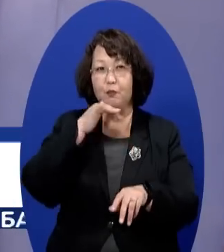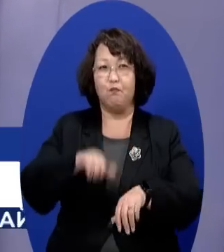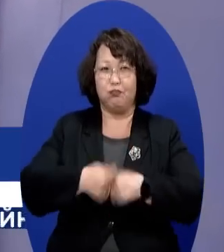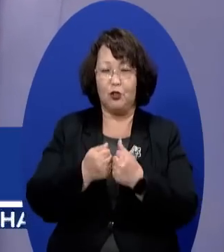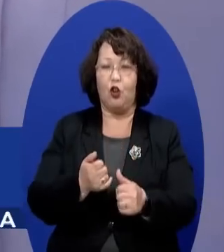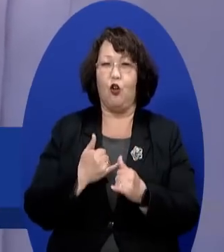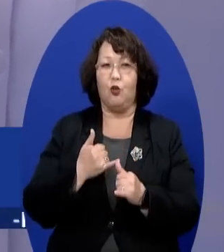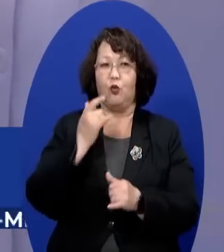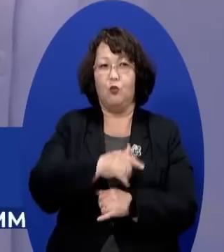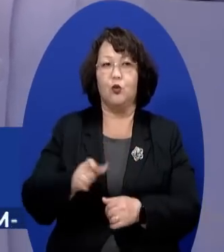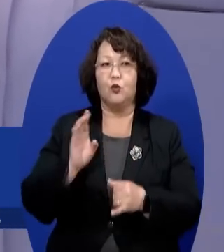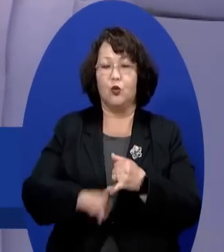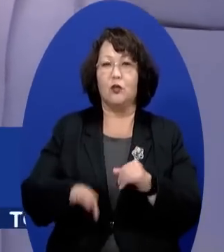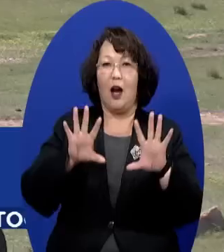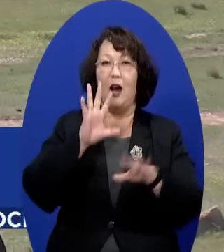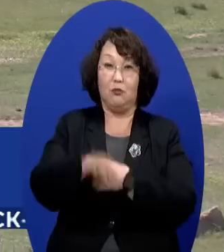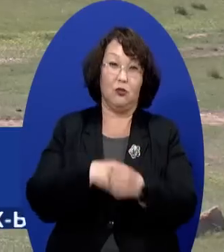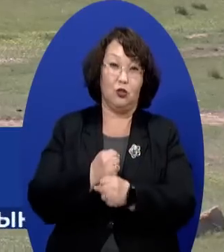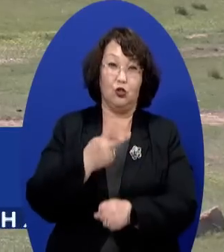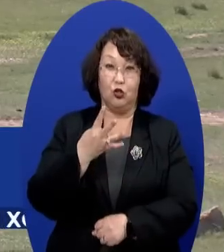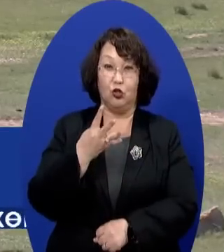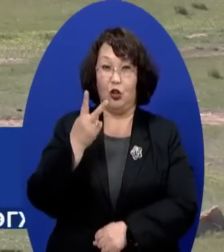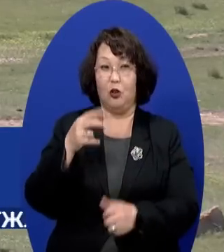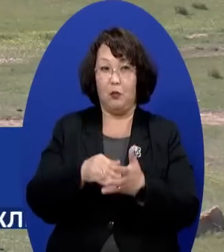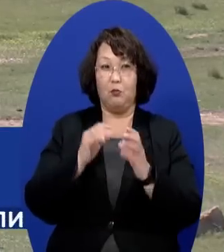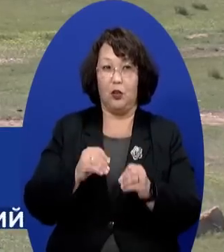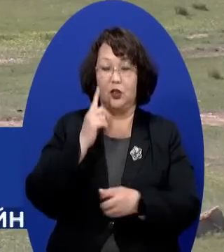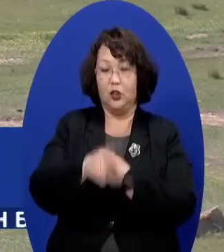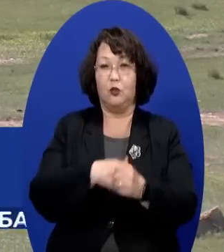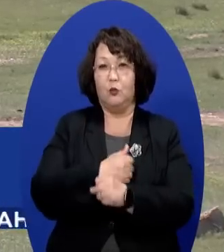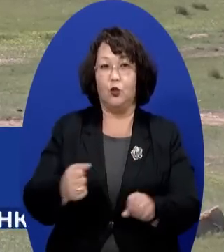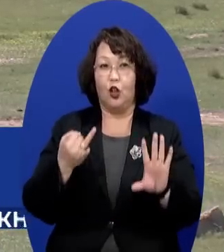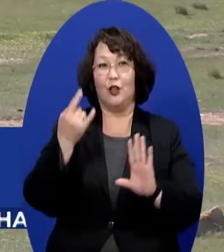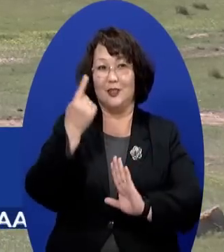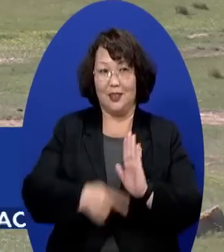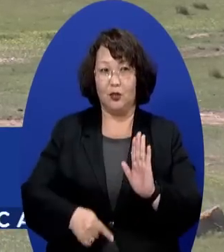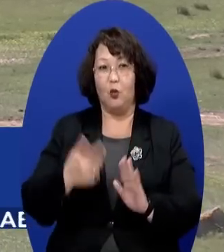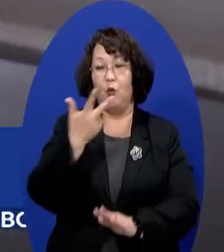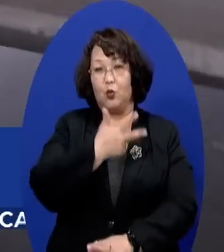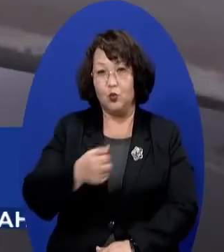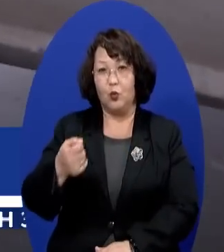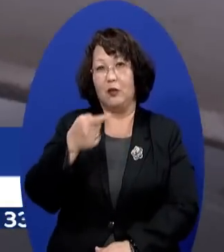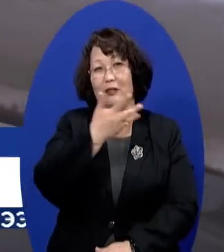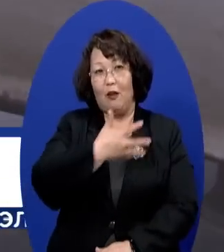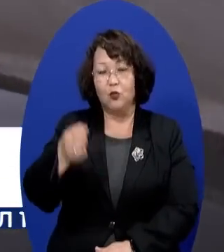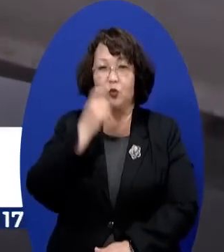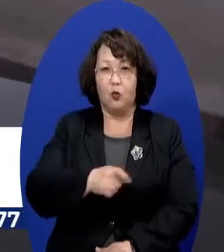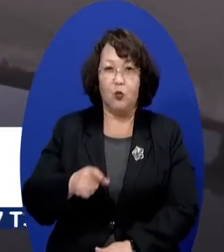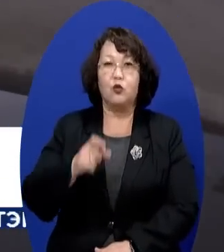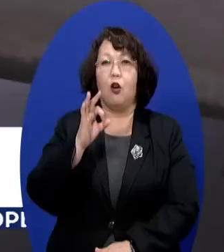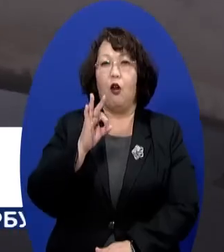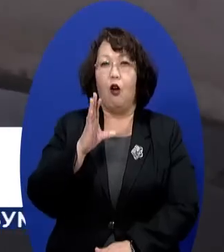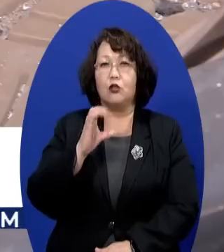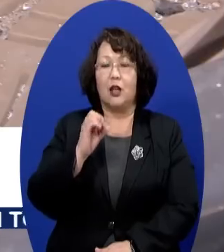10 жилд 42 мянга давна. Жил бүрээ зөвхөн 7-р сард л гэхэд 300-аас 500 хүн автослын улмаас бэртэж